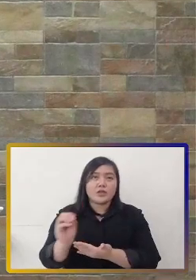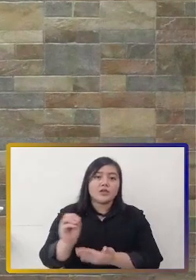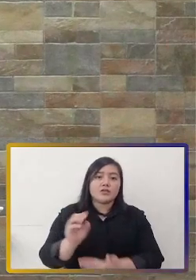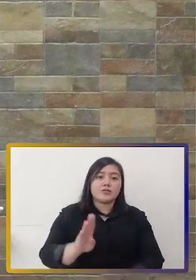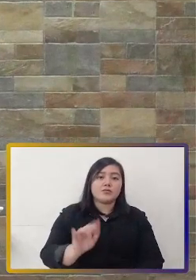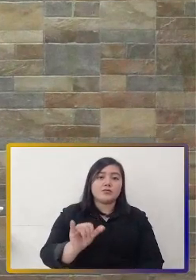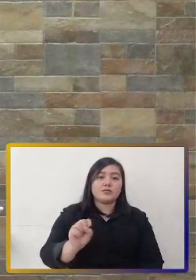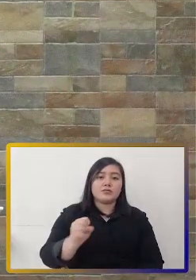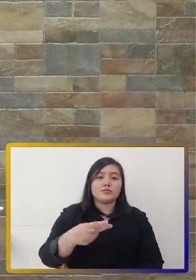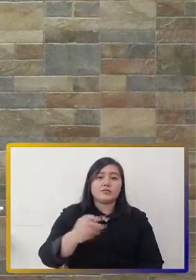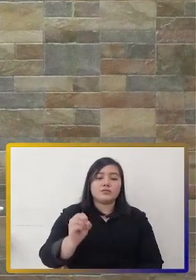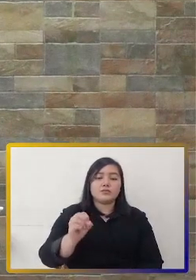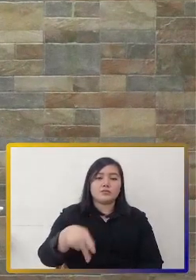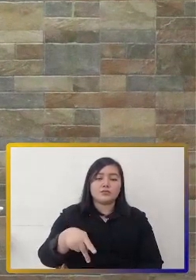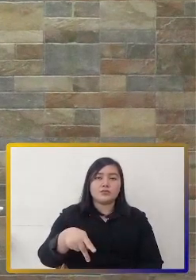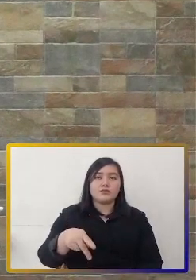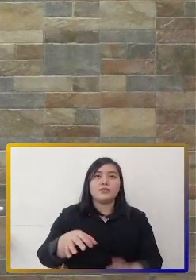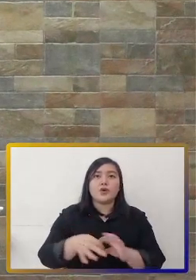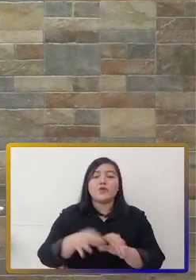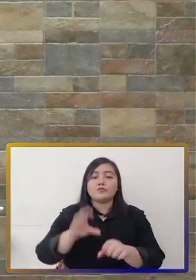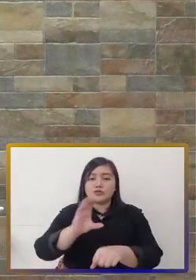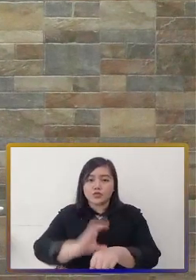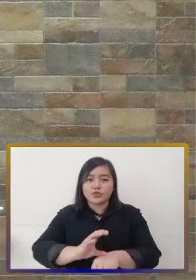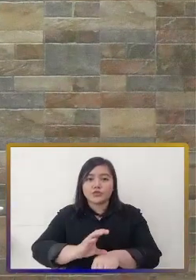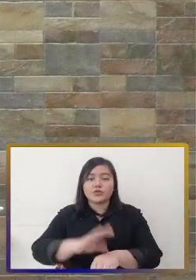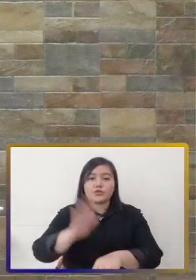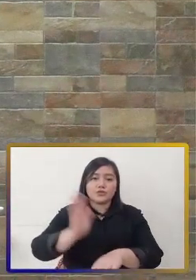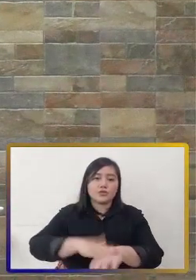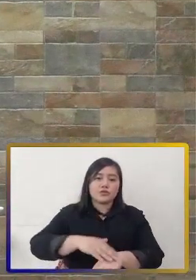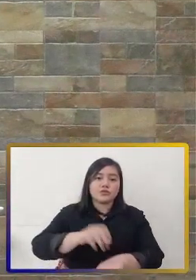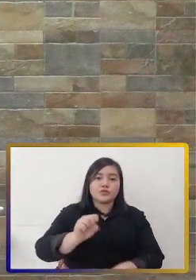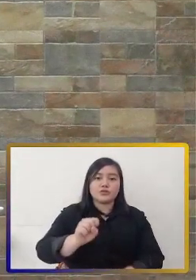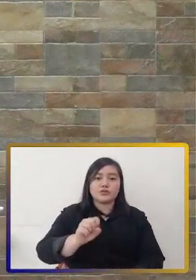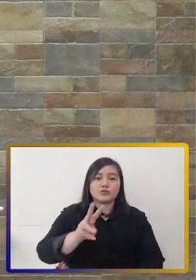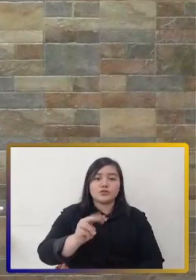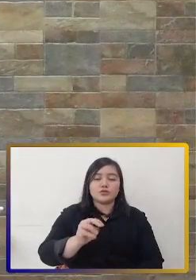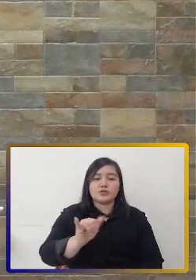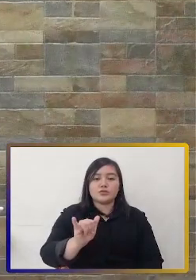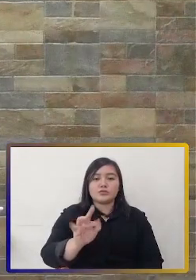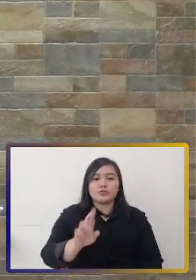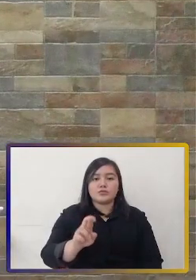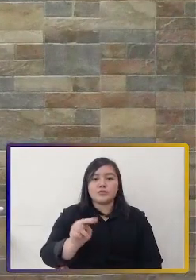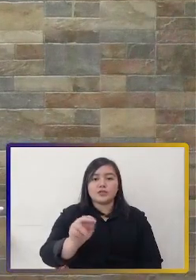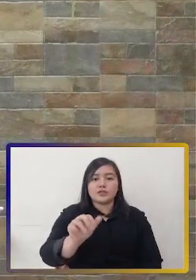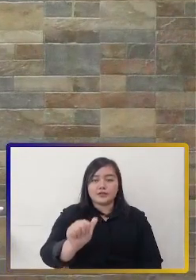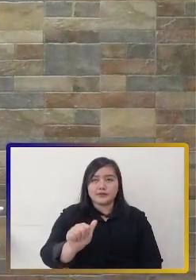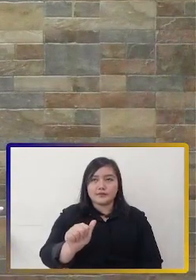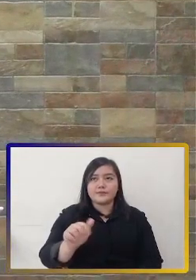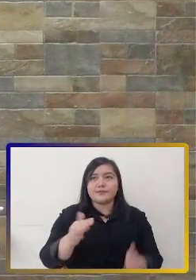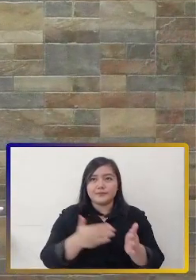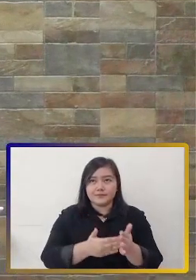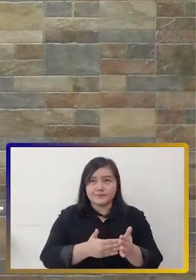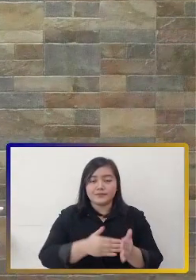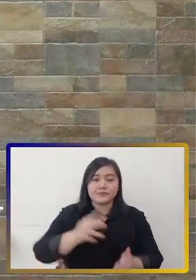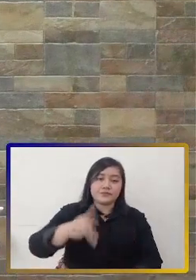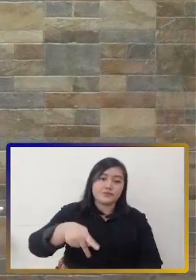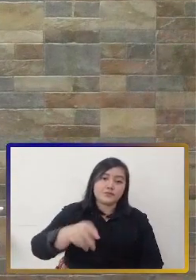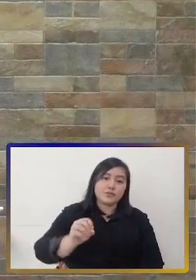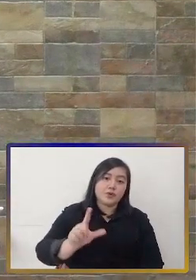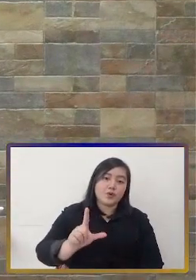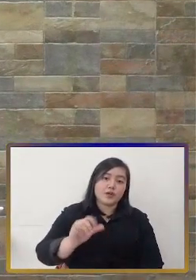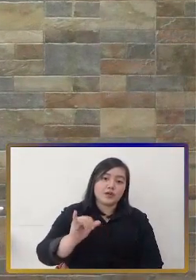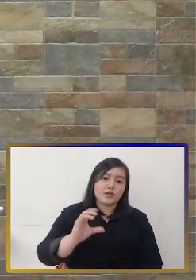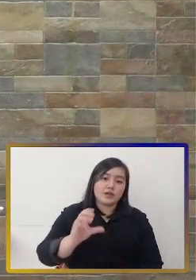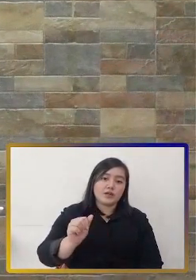church at Smyrna. Alright? Si Polycarp po ay estudyante po ito ni John at siya rin po ang